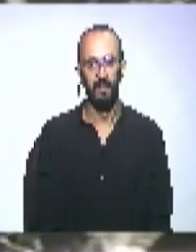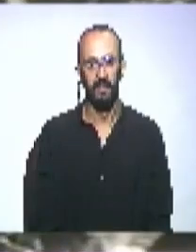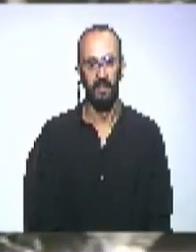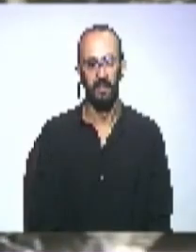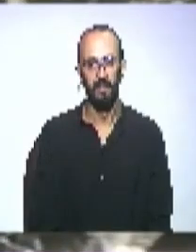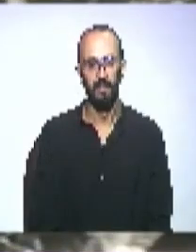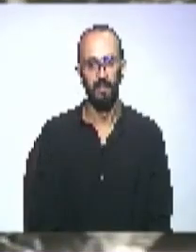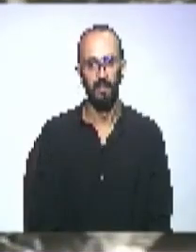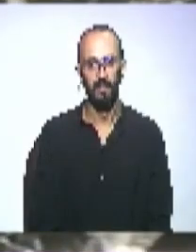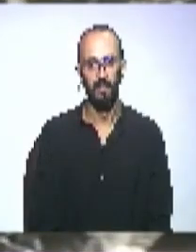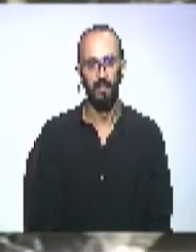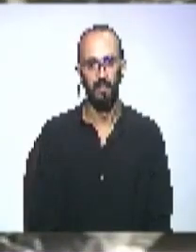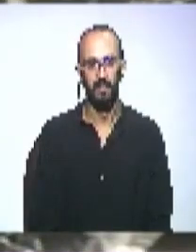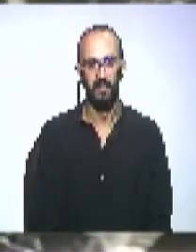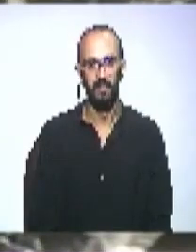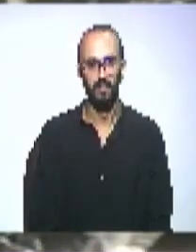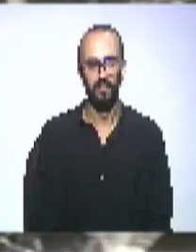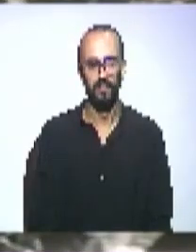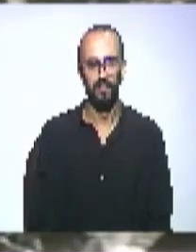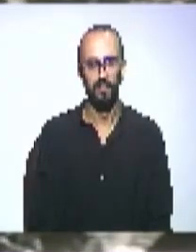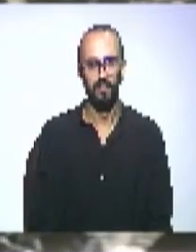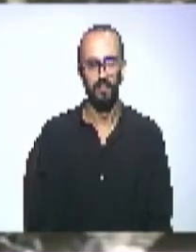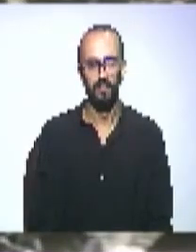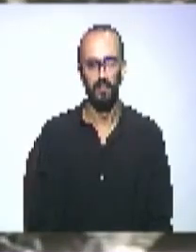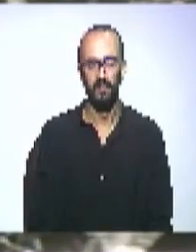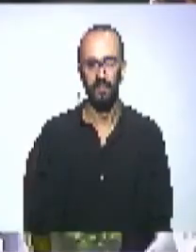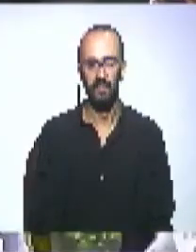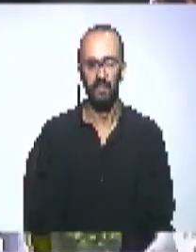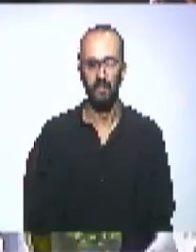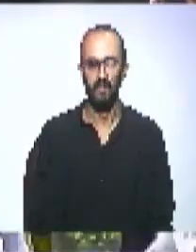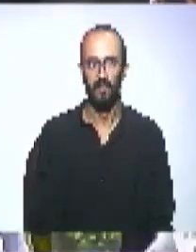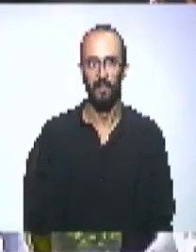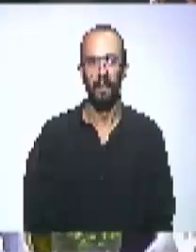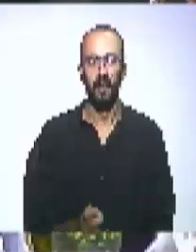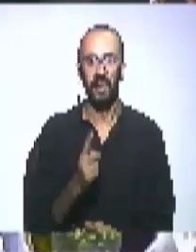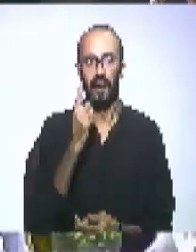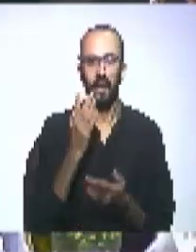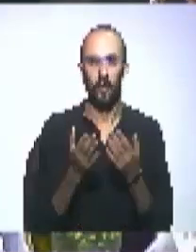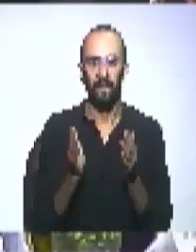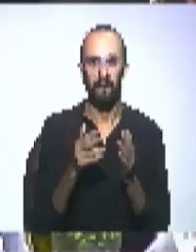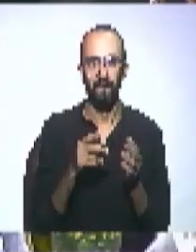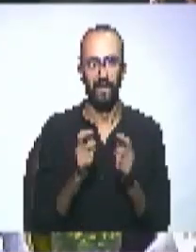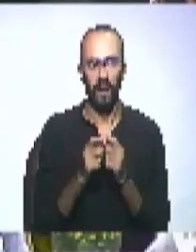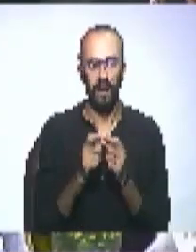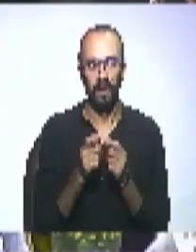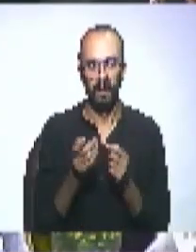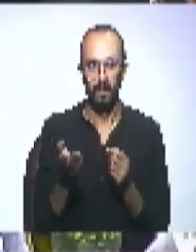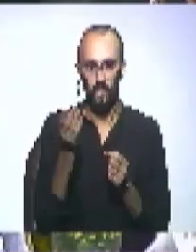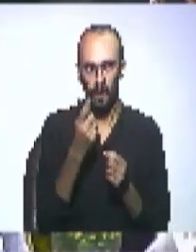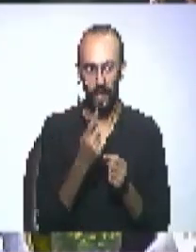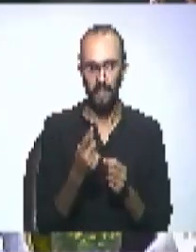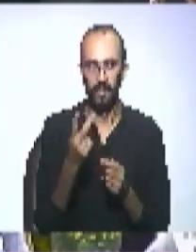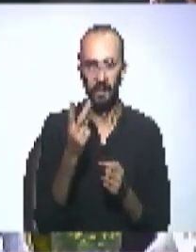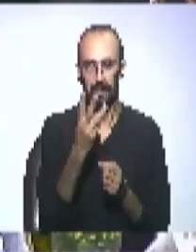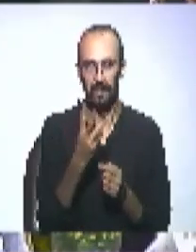جميل. بصي بقى يا دكتور، عملت حوالي كيلو الصدور. ادي واحد. ادي